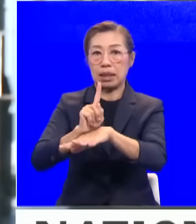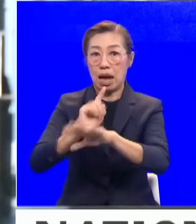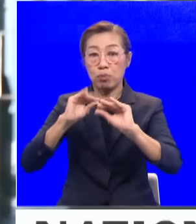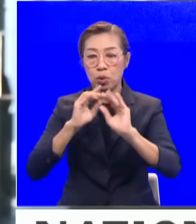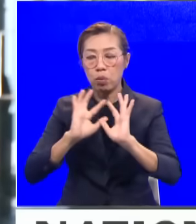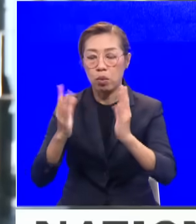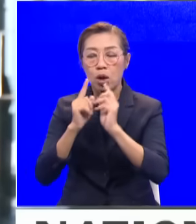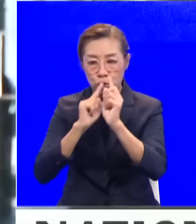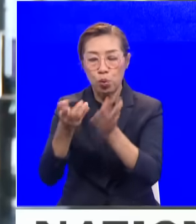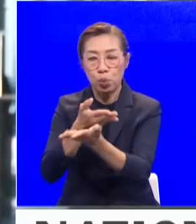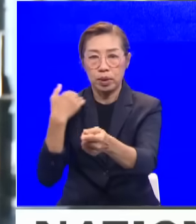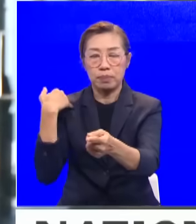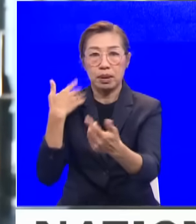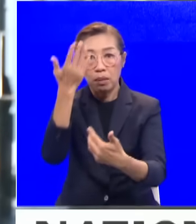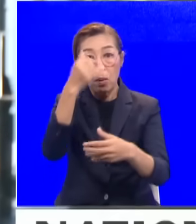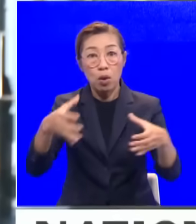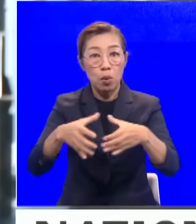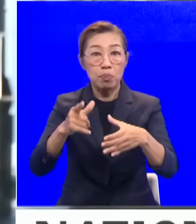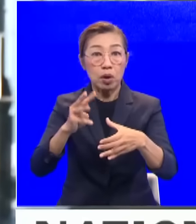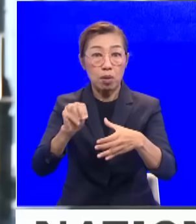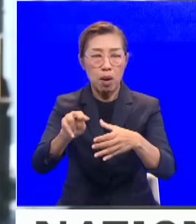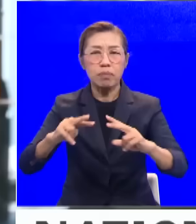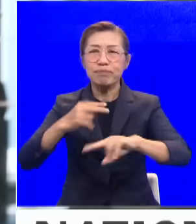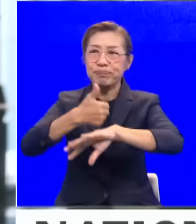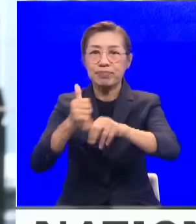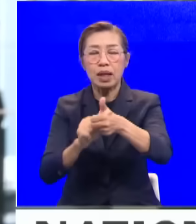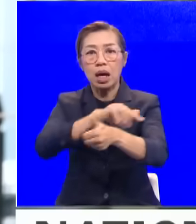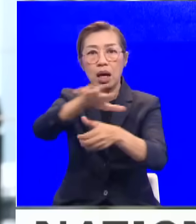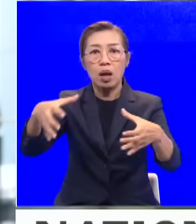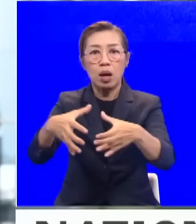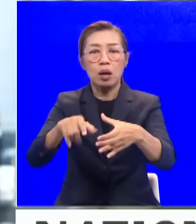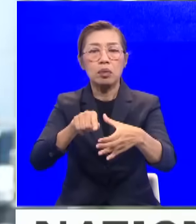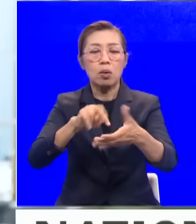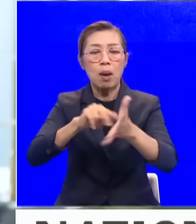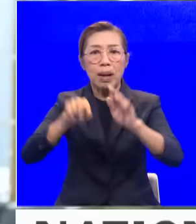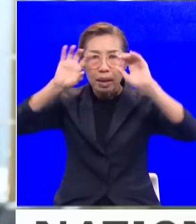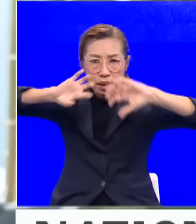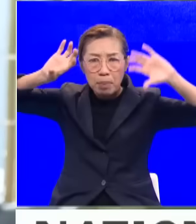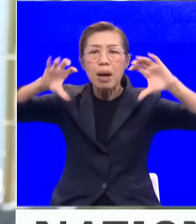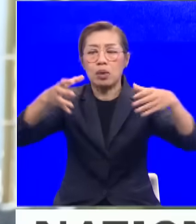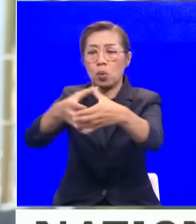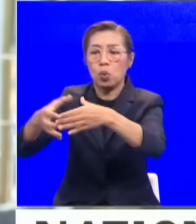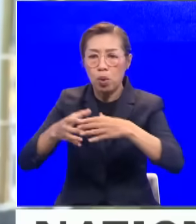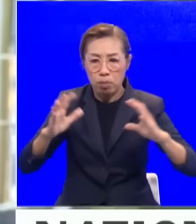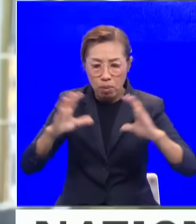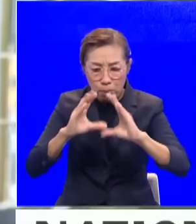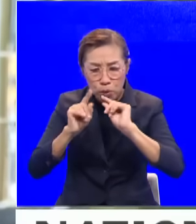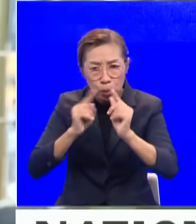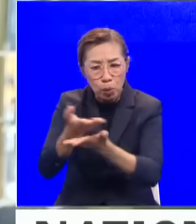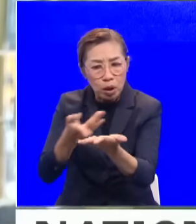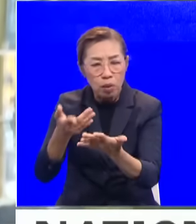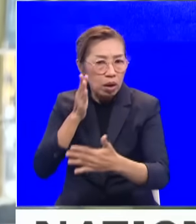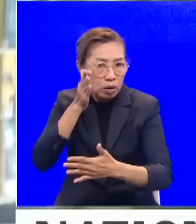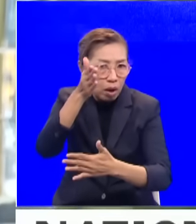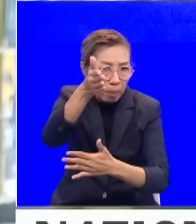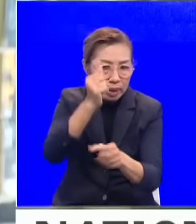ณ์เพราะที่ประชุมครม.ก็เป็นที่ประชุมพรรคร่วมด้วยนะคะพรรคร่วมรัฐบาลนะคะก็ต้องมาดูว่าจะทำงานต่อไปยังไงก็ต้อง